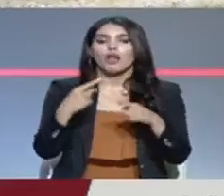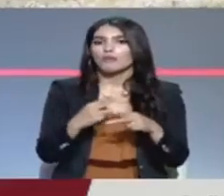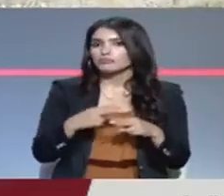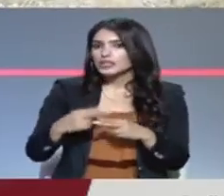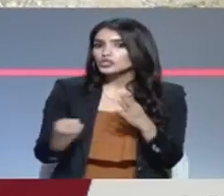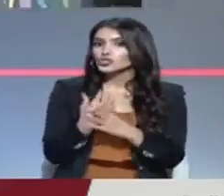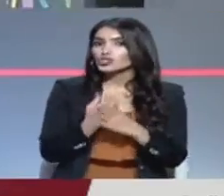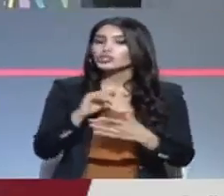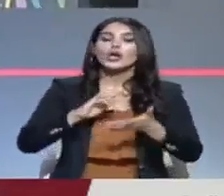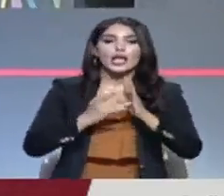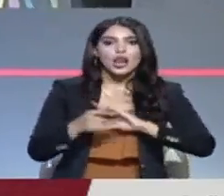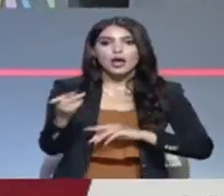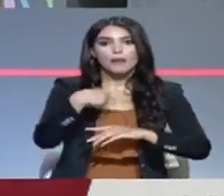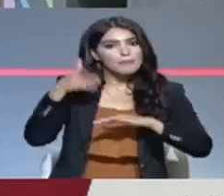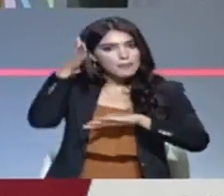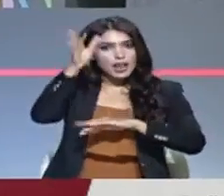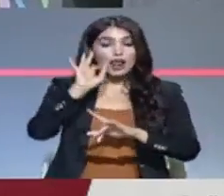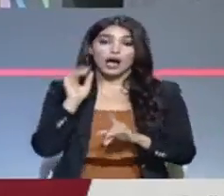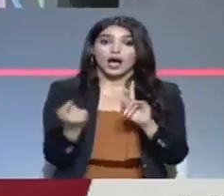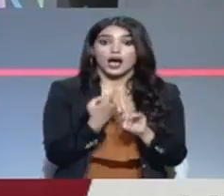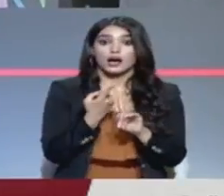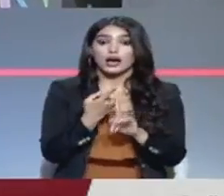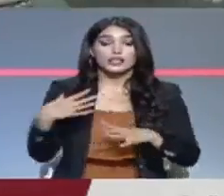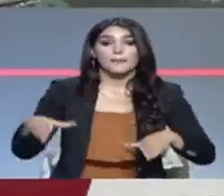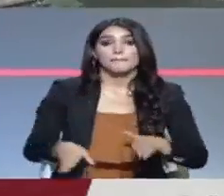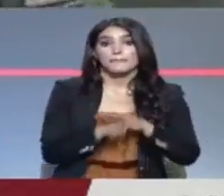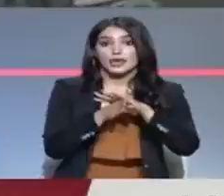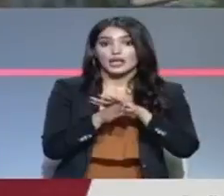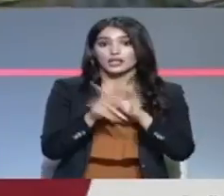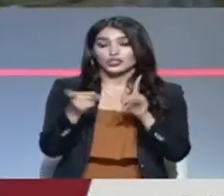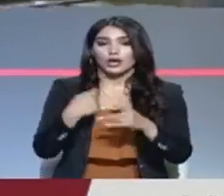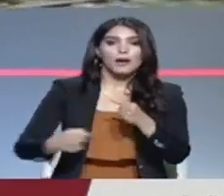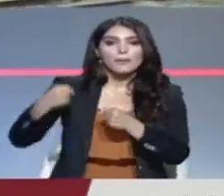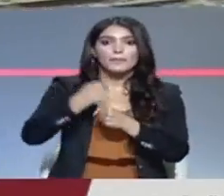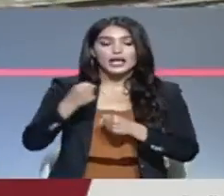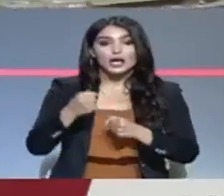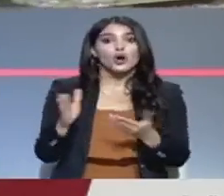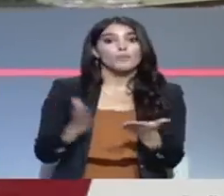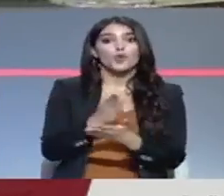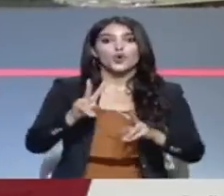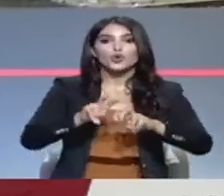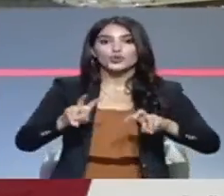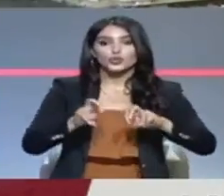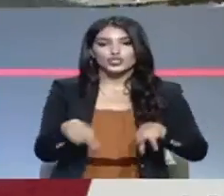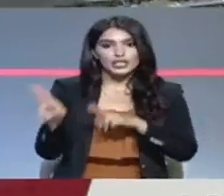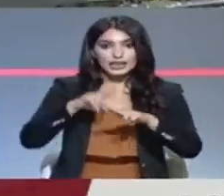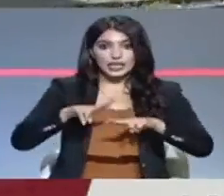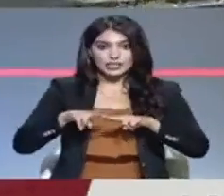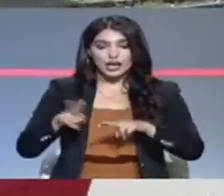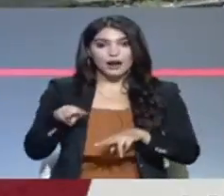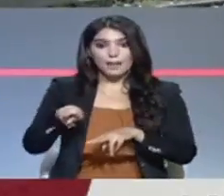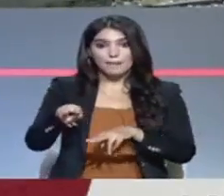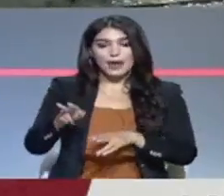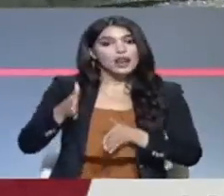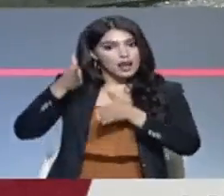وقد يتجدد معه الأمل خاصة مع الانطلاقية في إنجاز دراسة مشروع تأهيل الخط الحديدي رقم